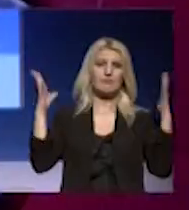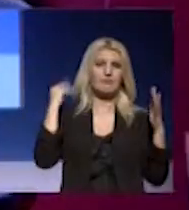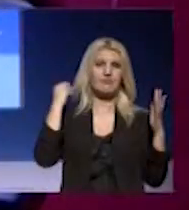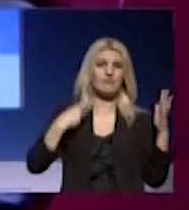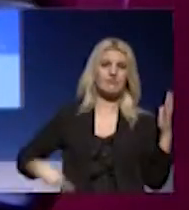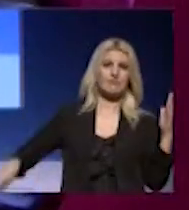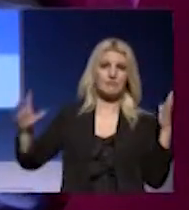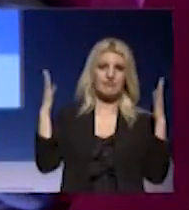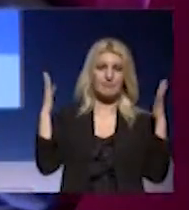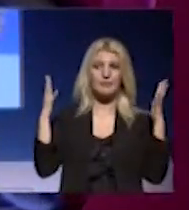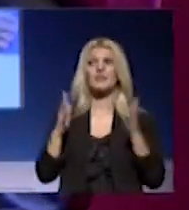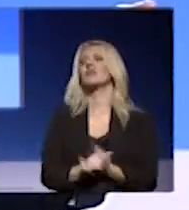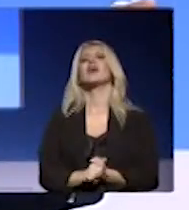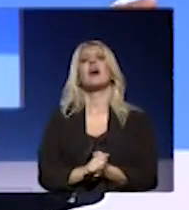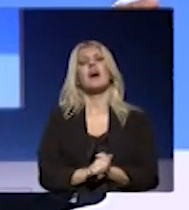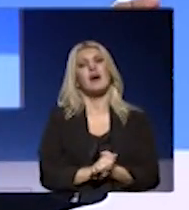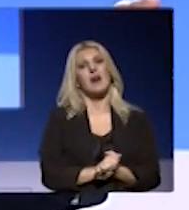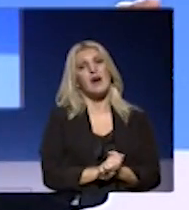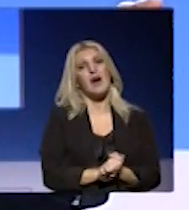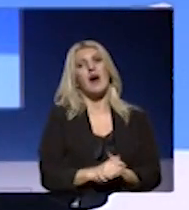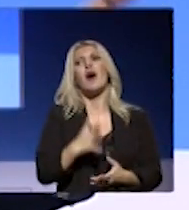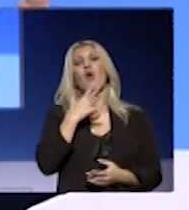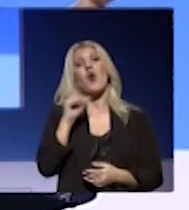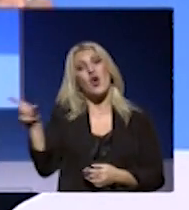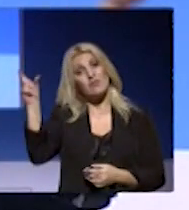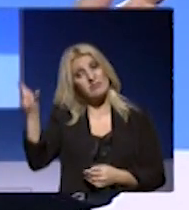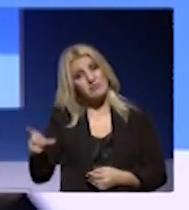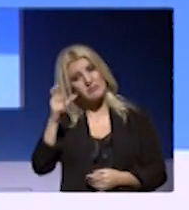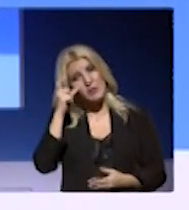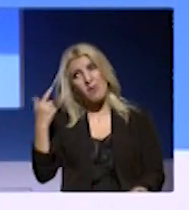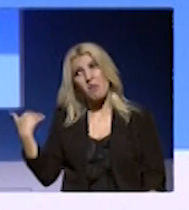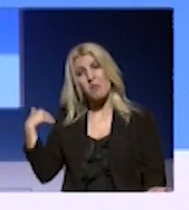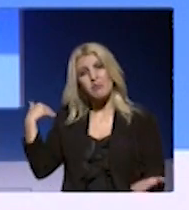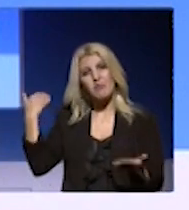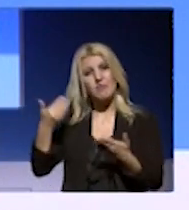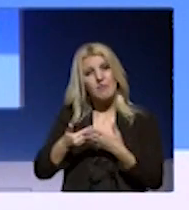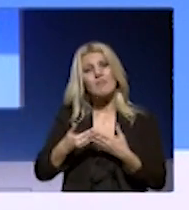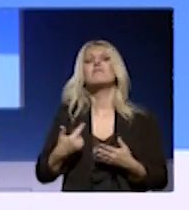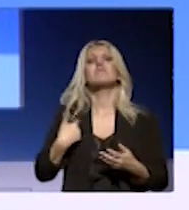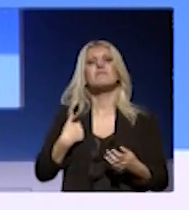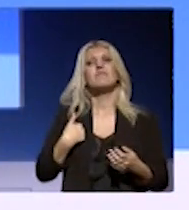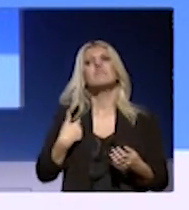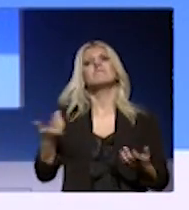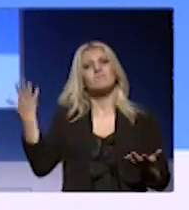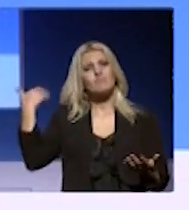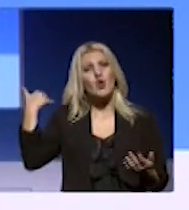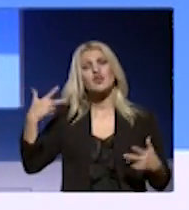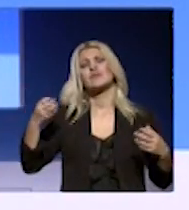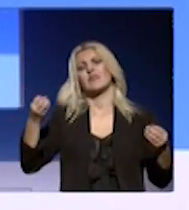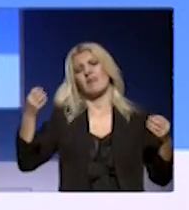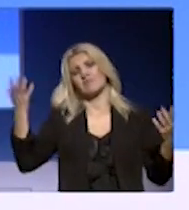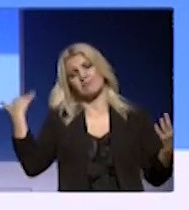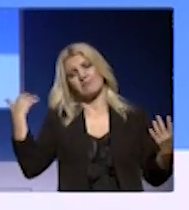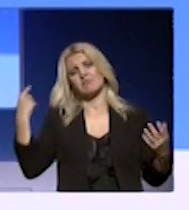όχι μόνο για όσα έκανε για την χώρα όταν κληθήκαμε να κυβερνήσουμε σε εξαιρετικά δύσκολες συνθήκες, αλλά και για